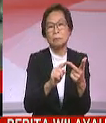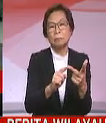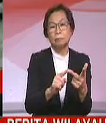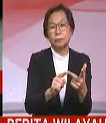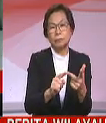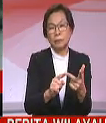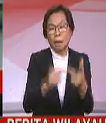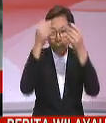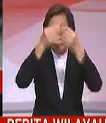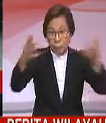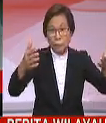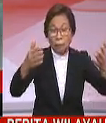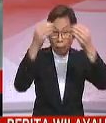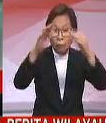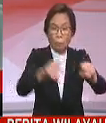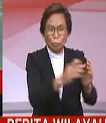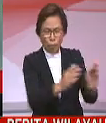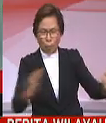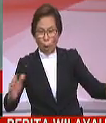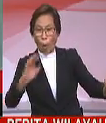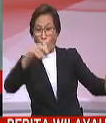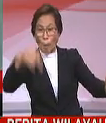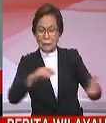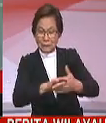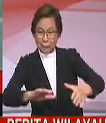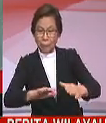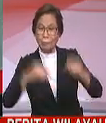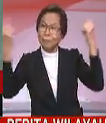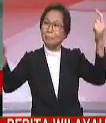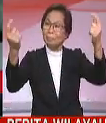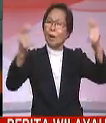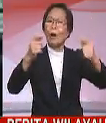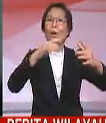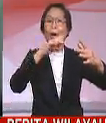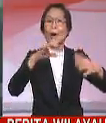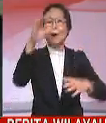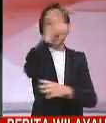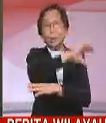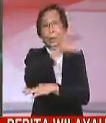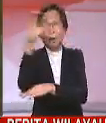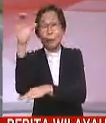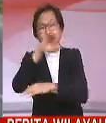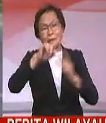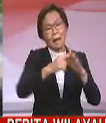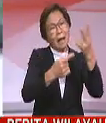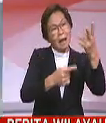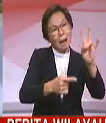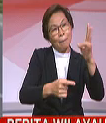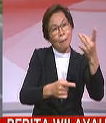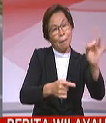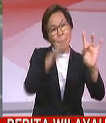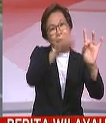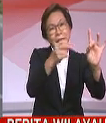Dalam pada itu, beliau memaklumkan sepanjang operasi selamat bersempena sambutan Krismas bermula 18 Disember